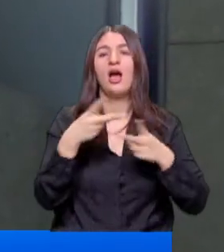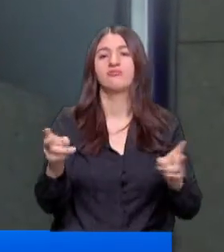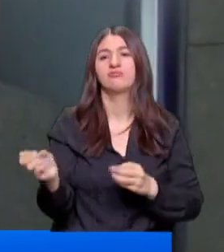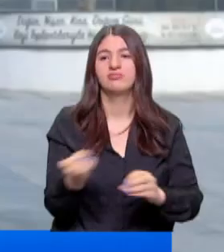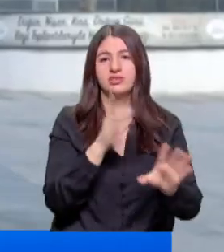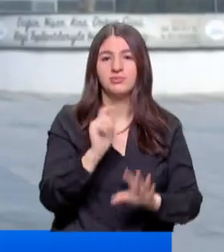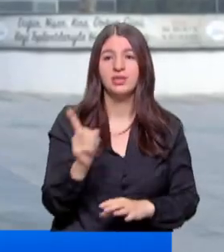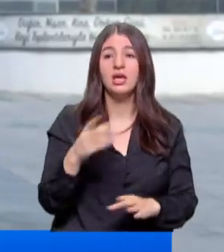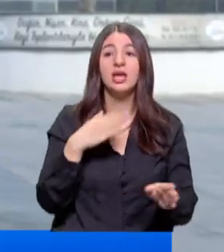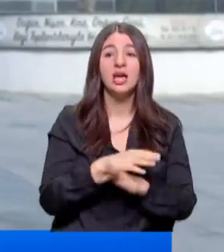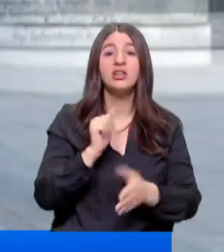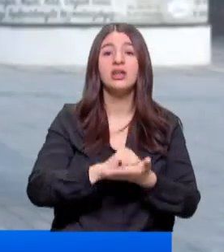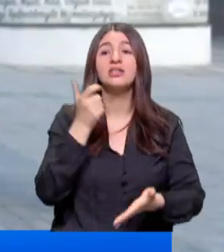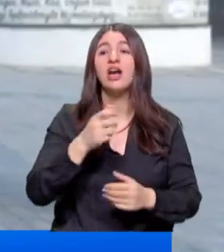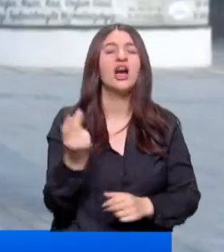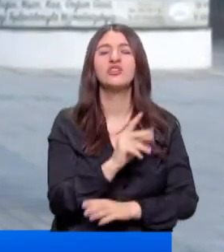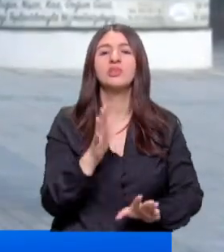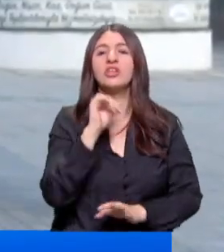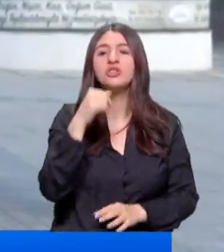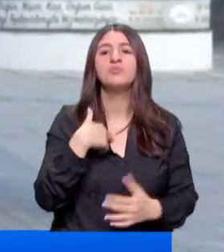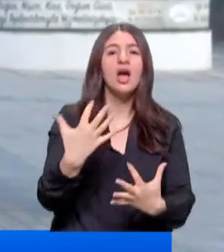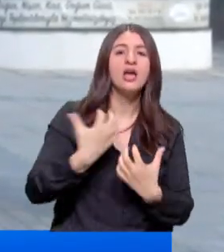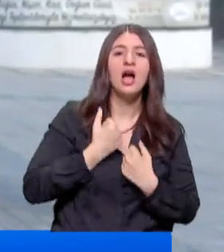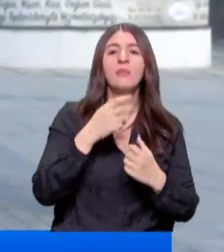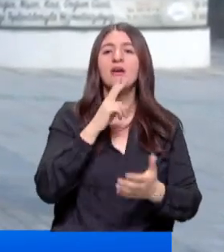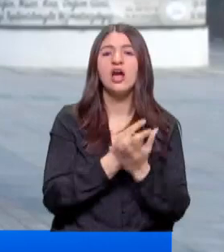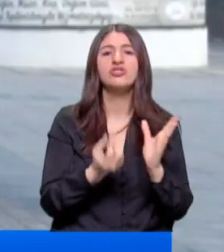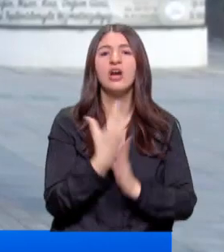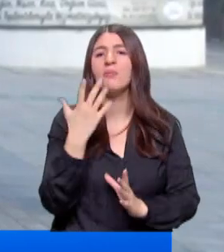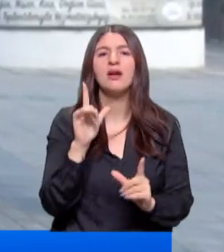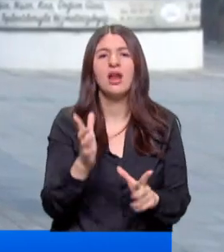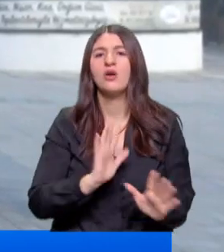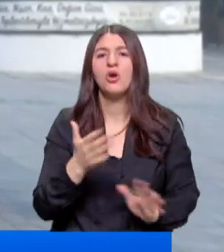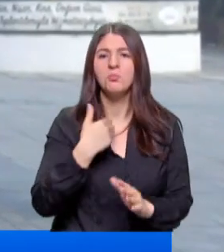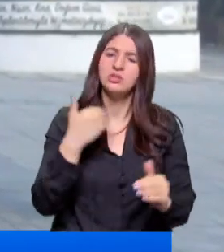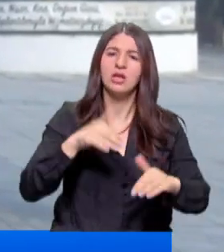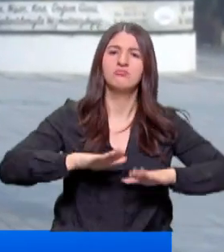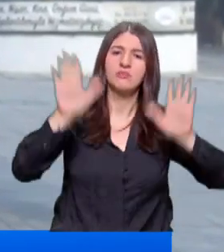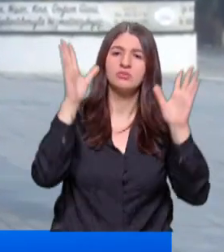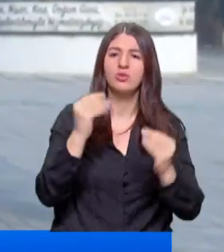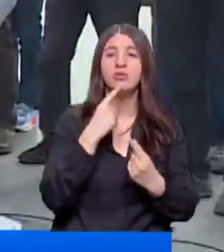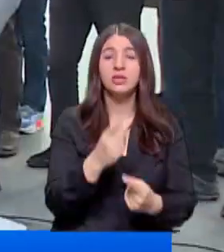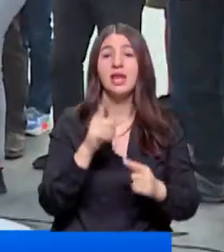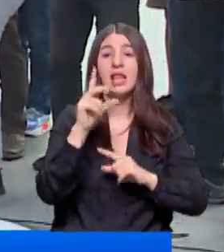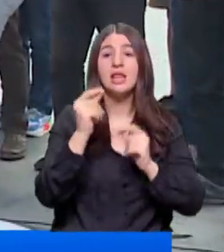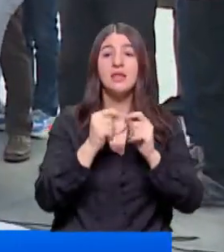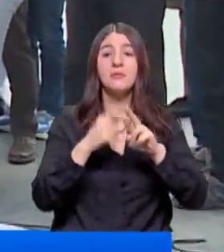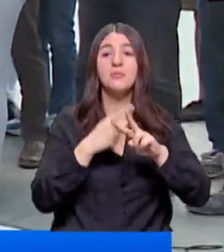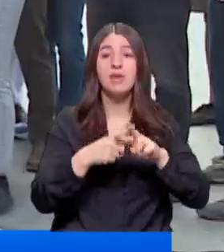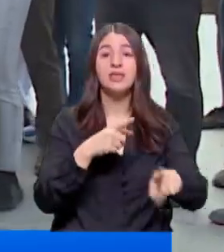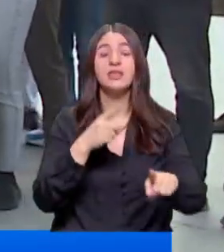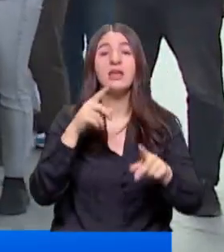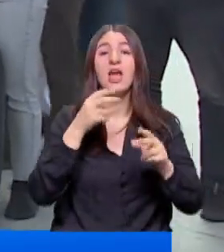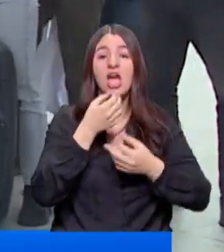tahliye edildiler gerçek gazeteciler kaçmazdı hiç bize yakalama kararı çıkarmanız çıkarmanıza gerek yok biz gelip teslim oluyoruz dedik Libya'daki mi